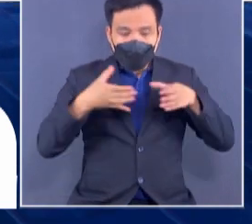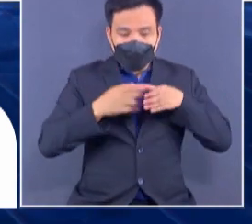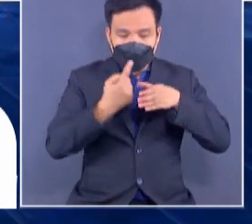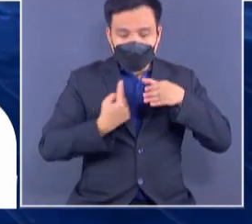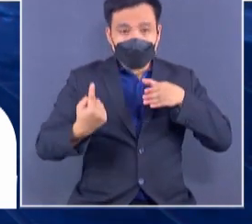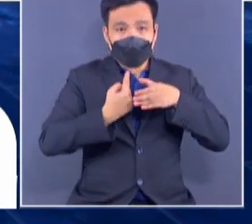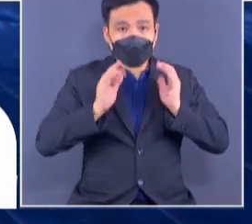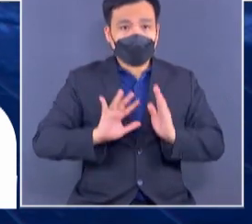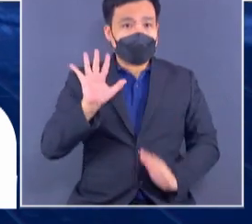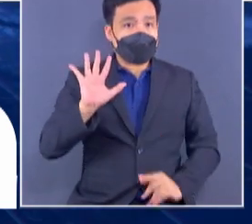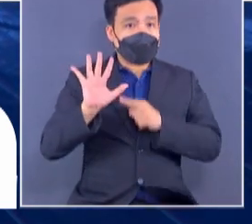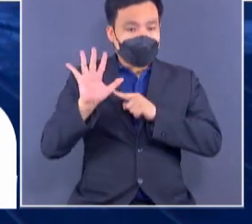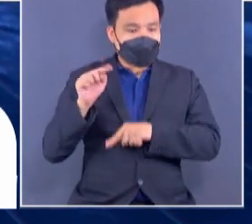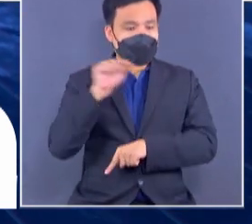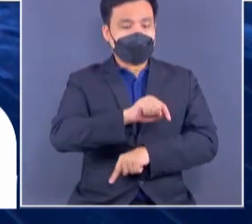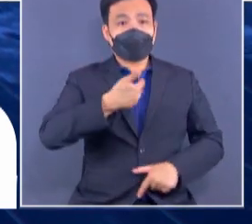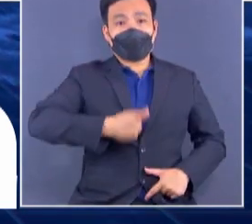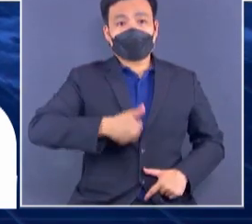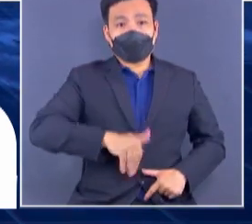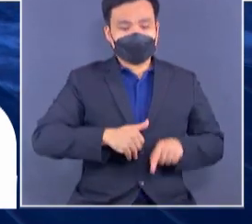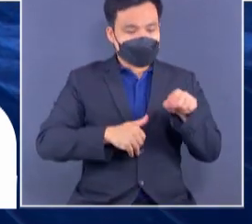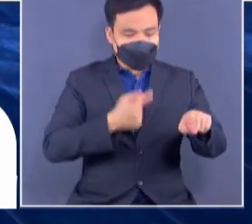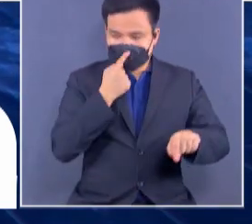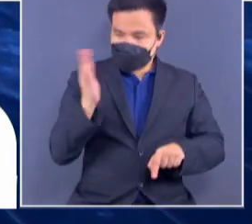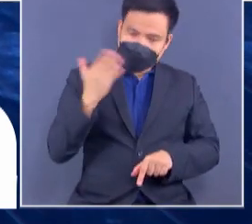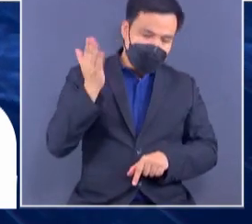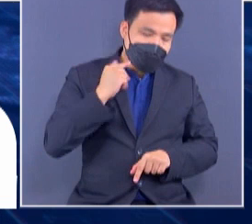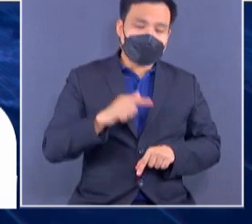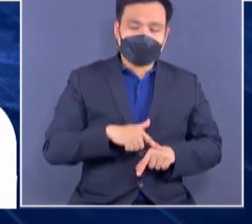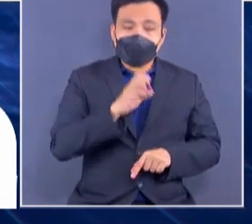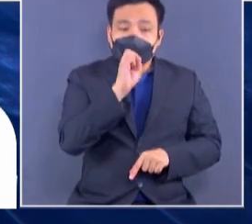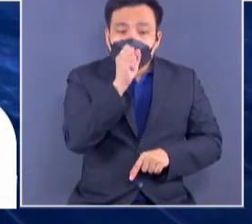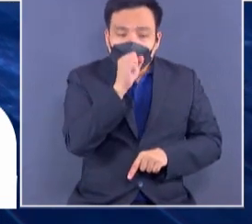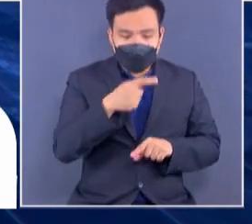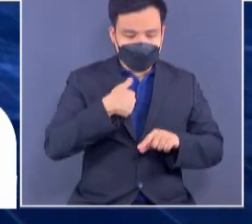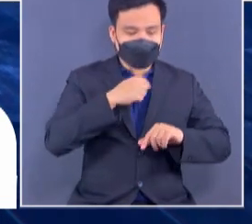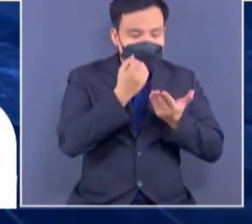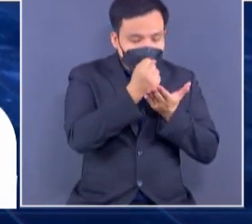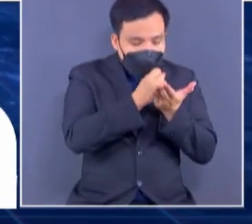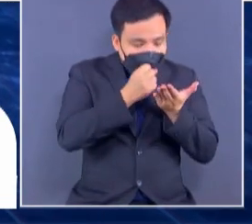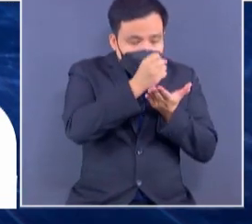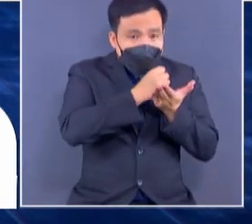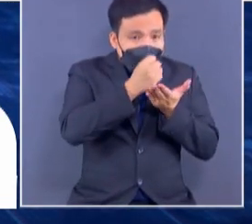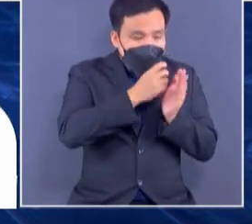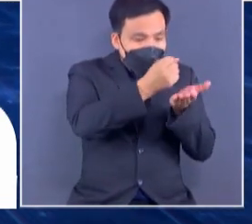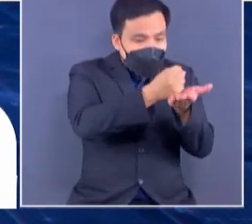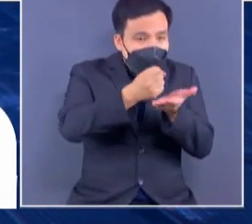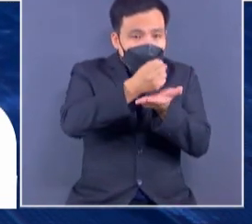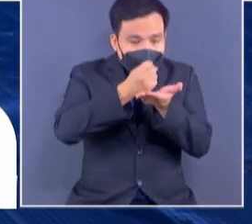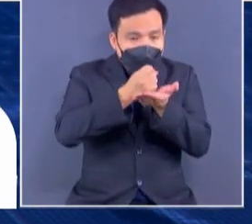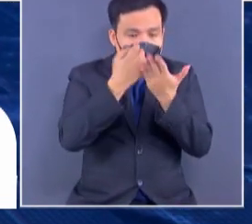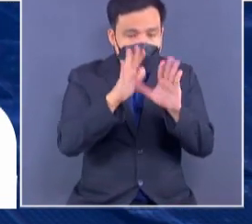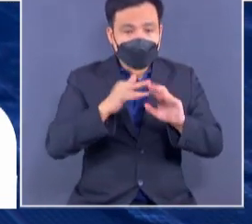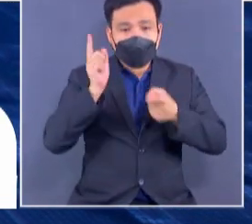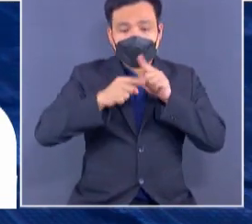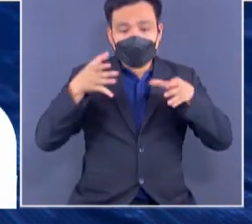ปทดลองเสพจากอุปกรณ์ที่เขาทำขึ้นมาครับโดยขณะที่กำลังเสพกัญชากำลังสูบกันอยู่เนี่ยนะครับก็มีเพื่อนในแก๊งเนี่ยถ่าย